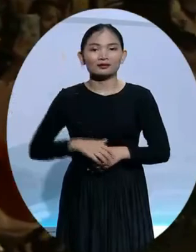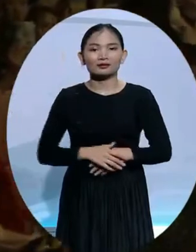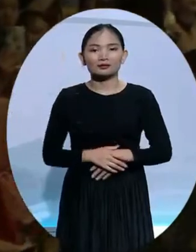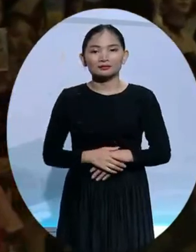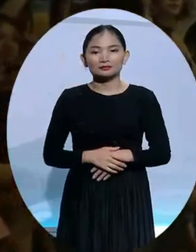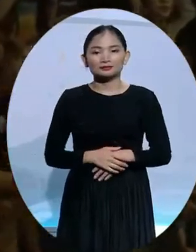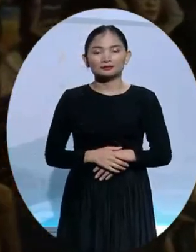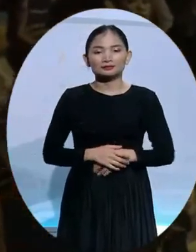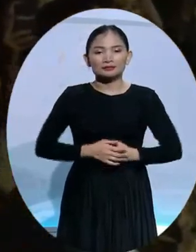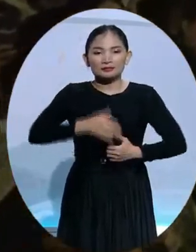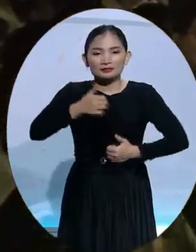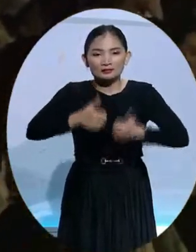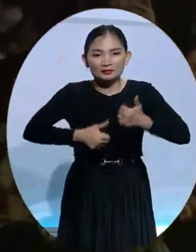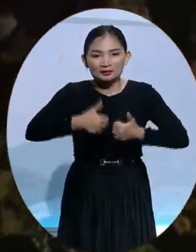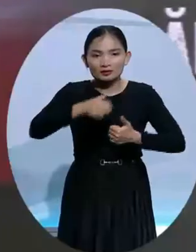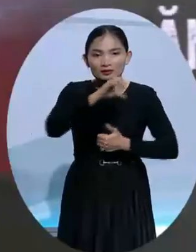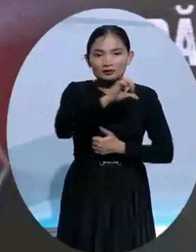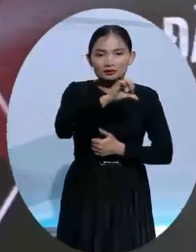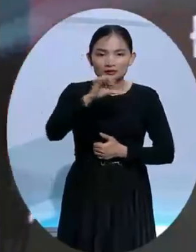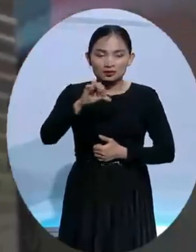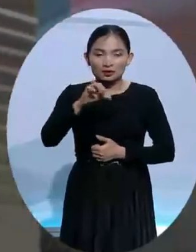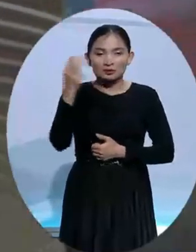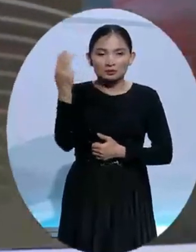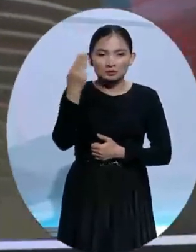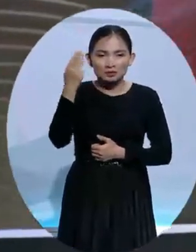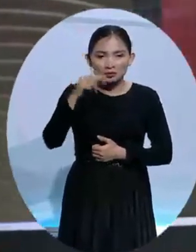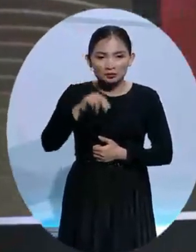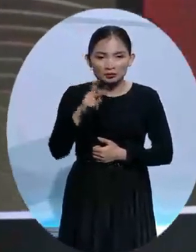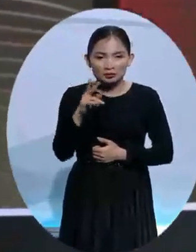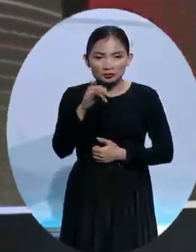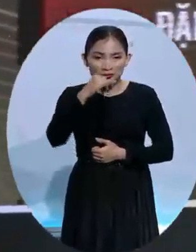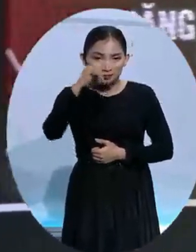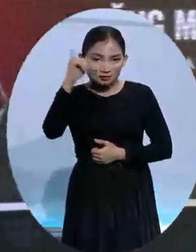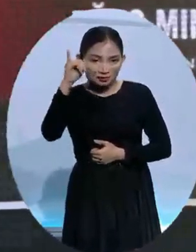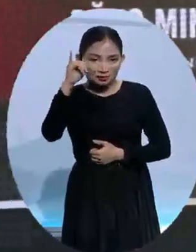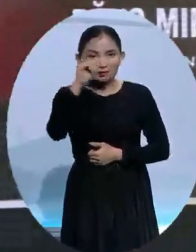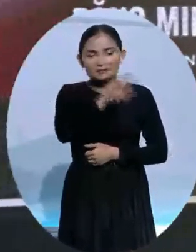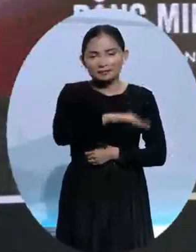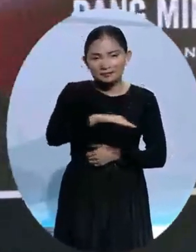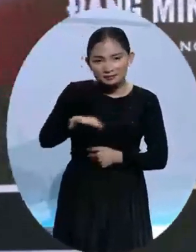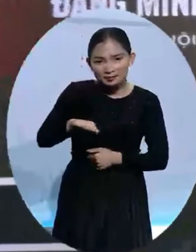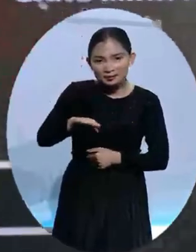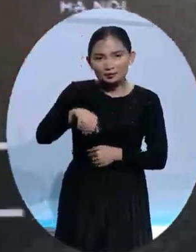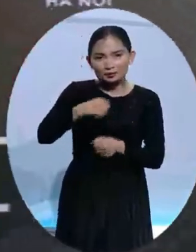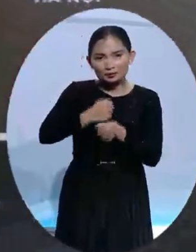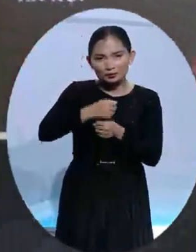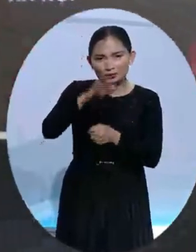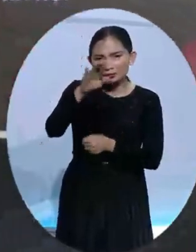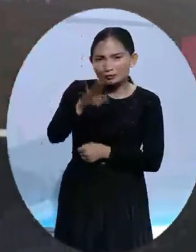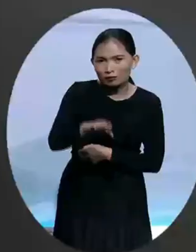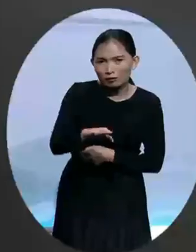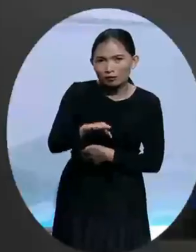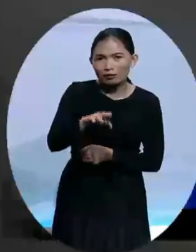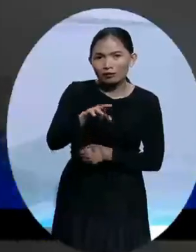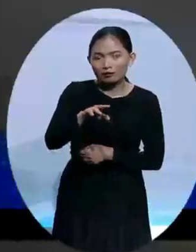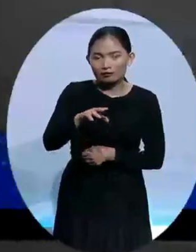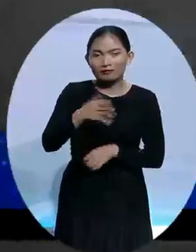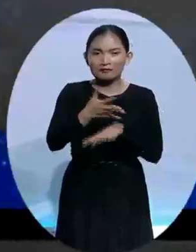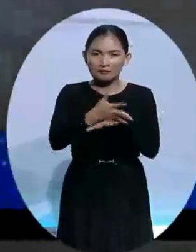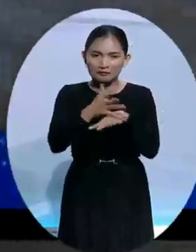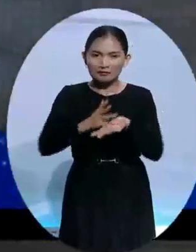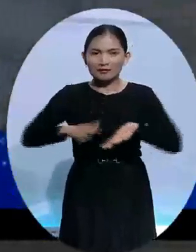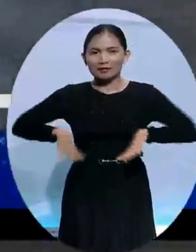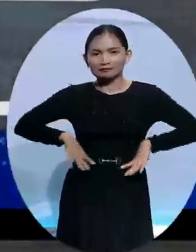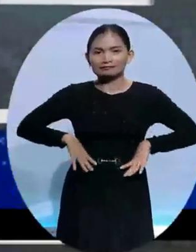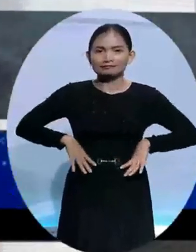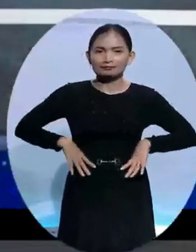Cuộc thi Siêu sao mẫu nhí Việt Nam là cuộc thi tìm kiếm những người mẫu có độ tuổi thiếu nhi với khả năng trình diễn thời trang và kỹ năng giao tiếp ứng xử. Đêm chung kết